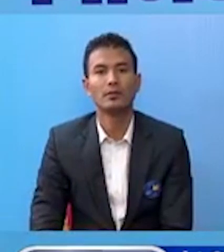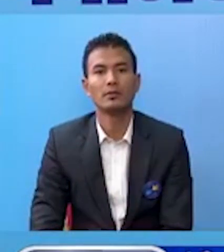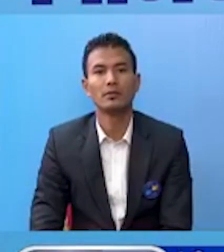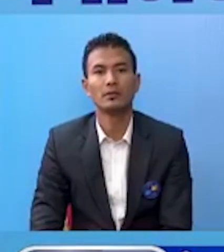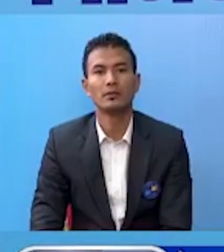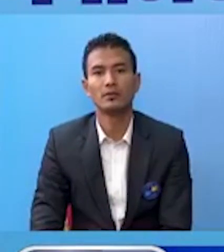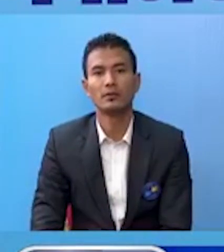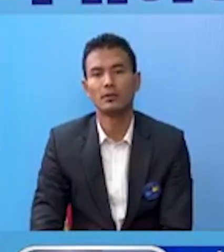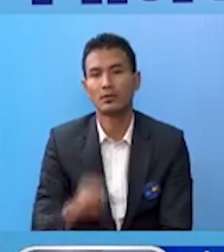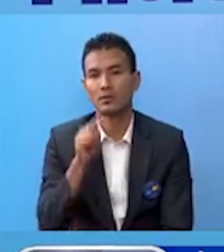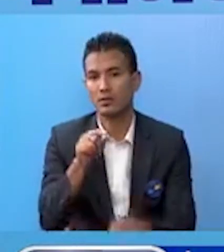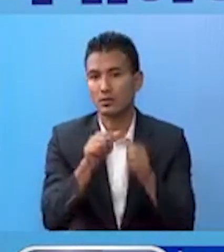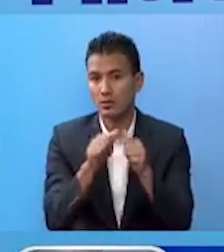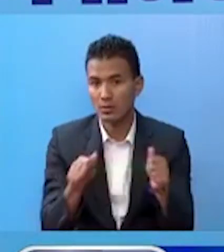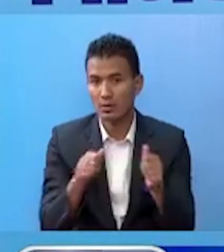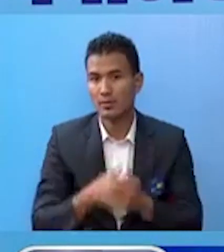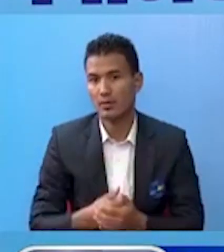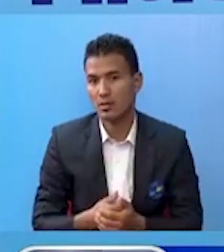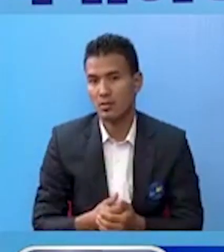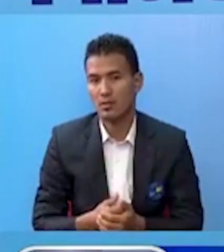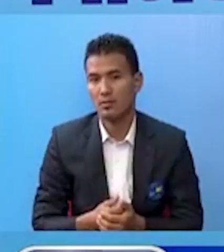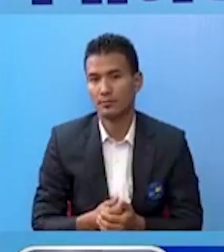र यसै गरी